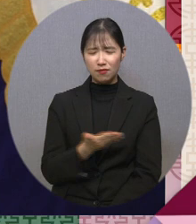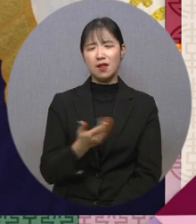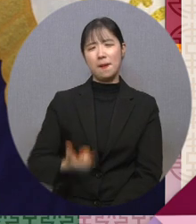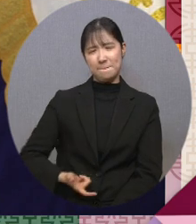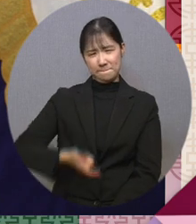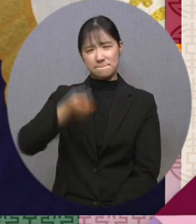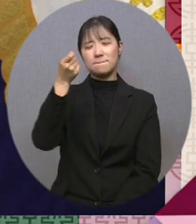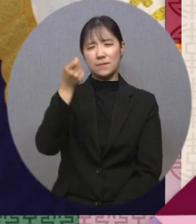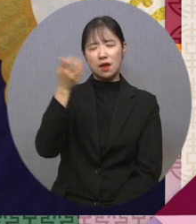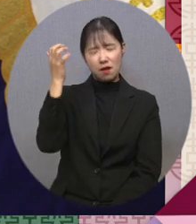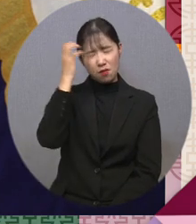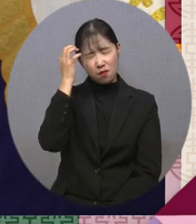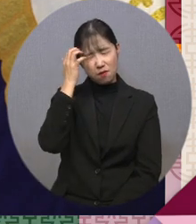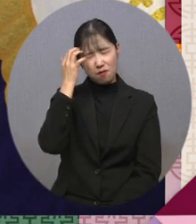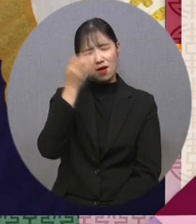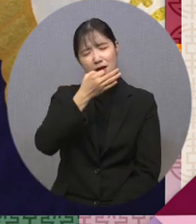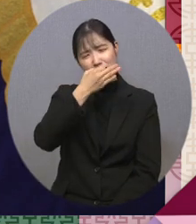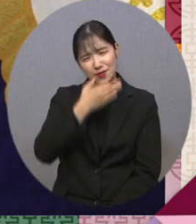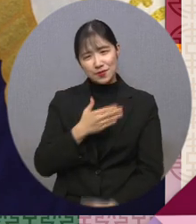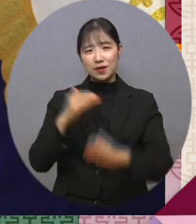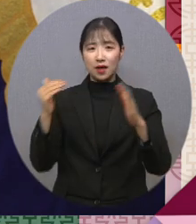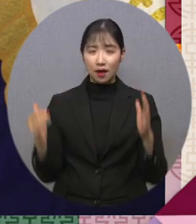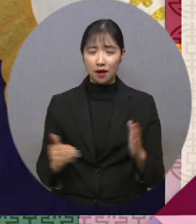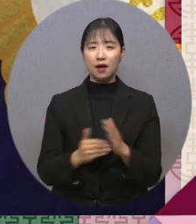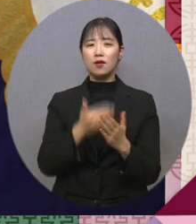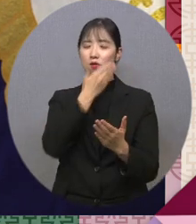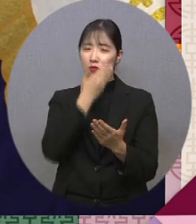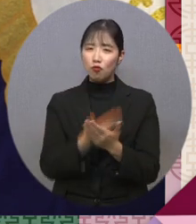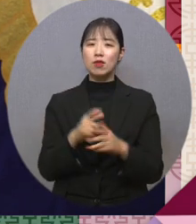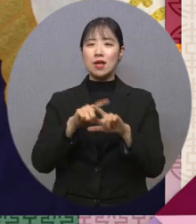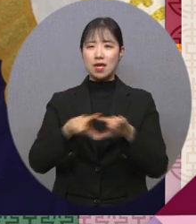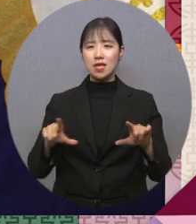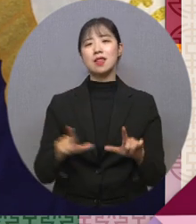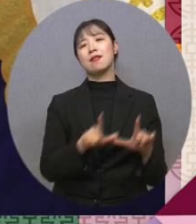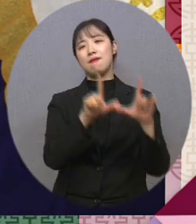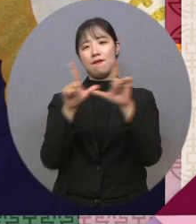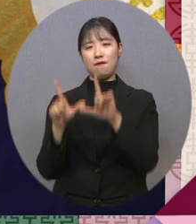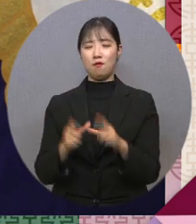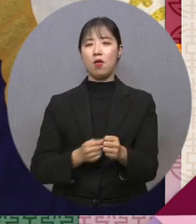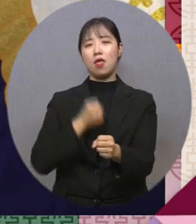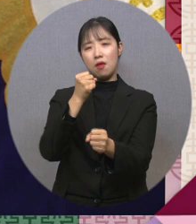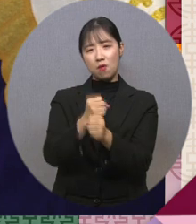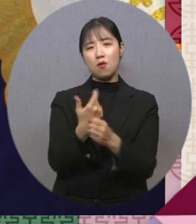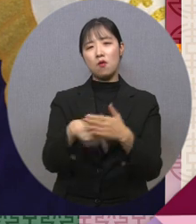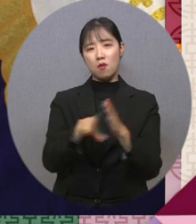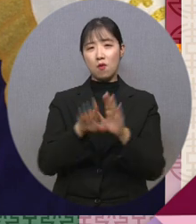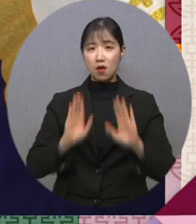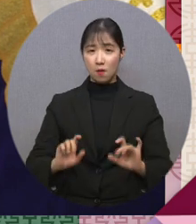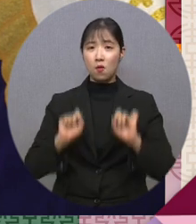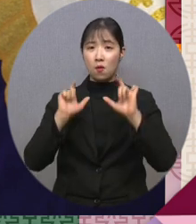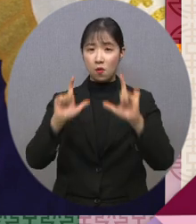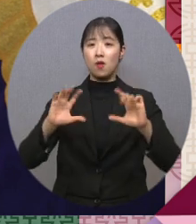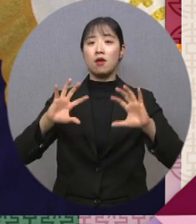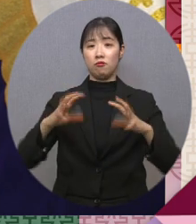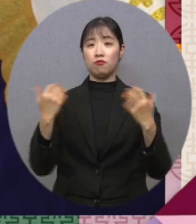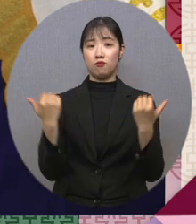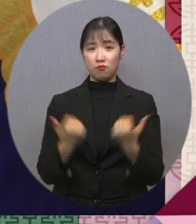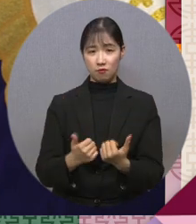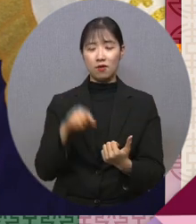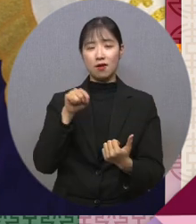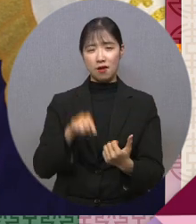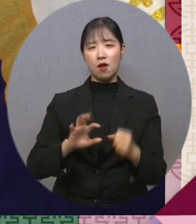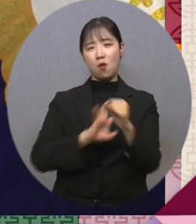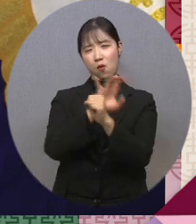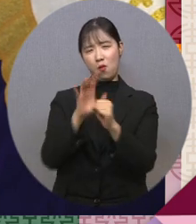하루빨리 고통의 터널을 지나 소중한 일상을 회복할 수 있도록 올해 국회는